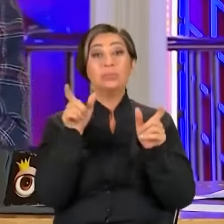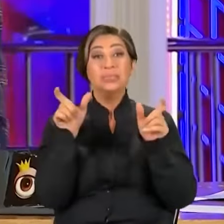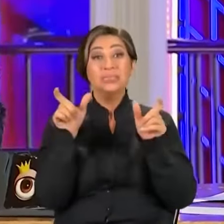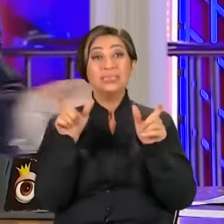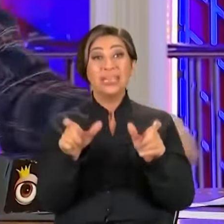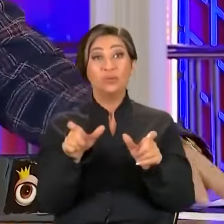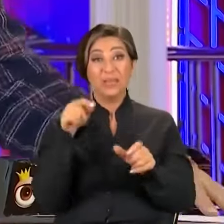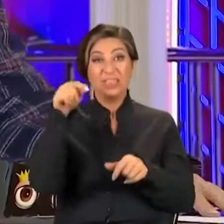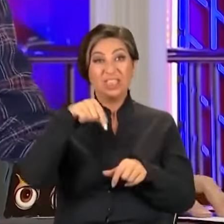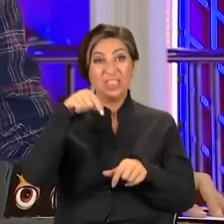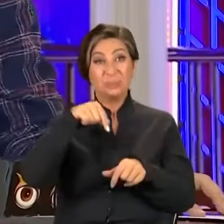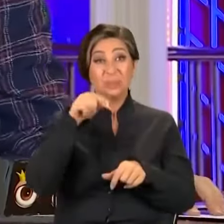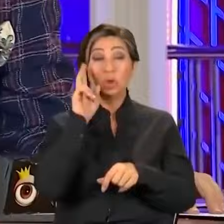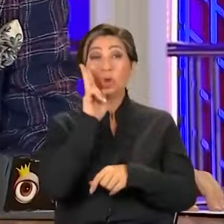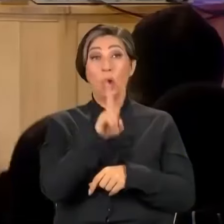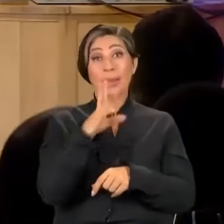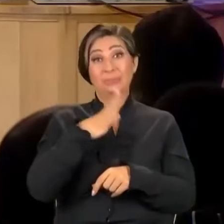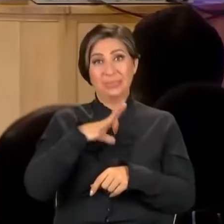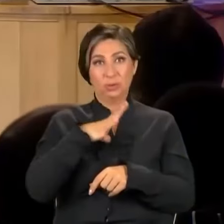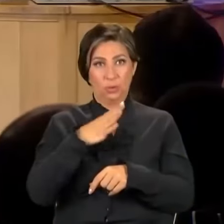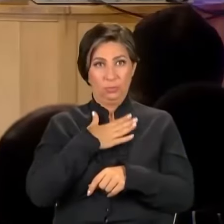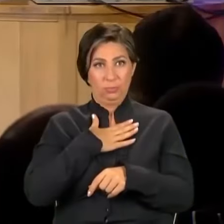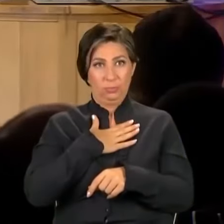savunmayı şimdi görelim istiyorum.